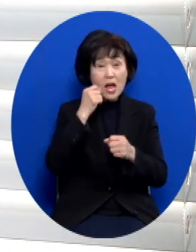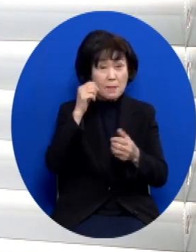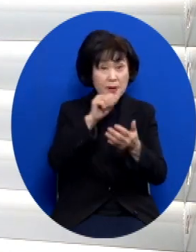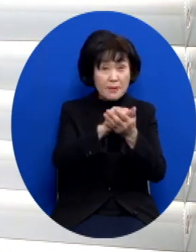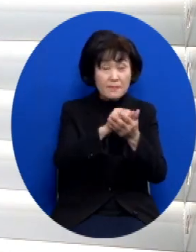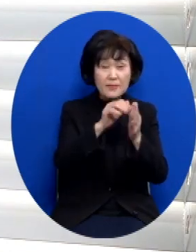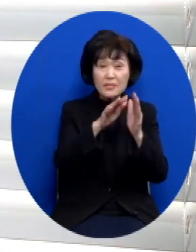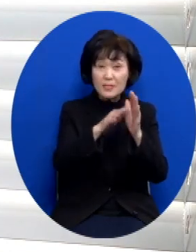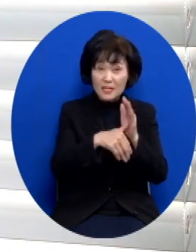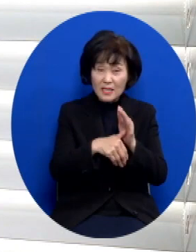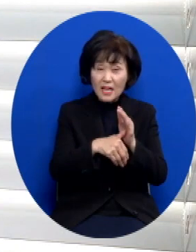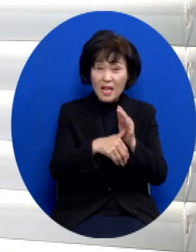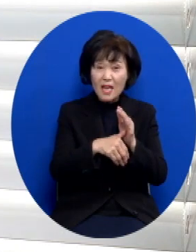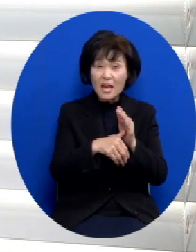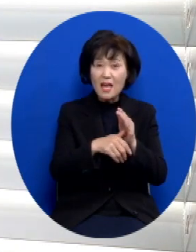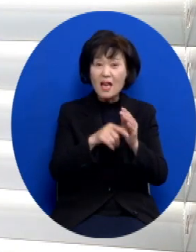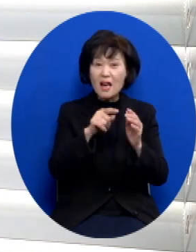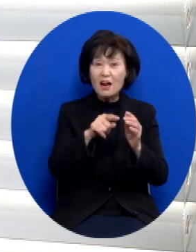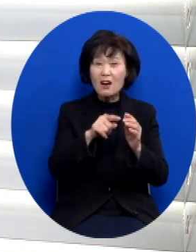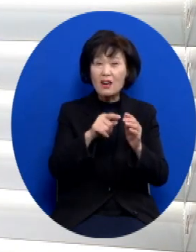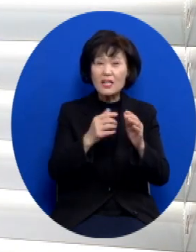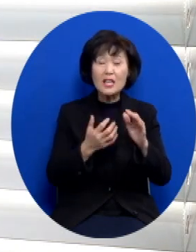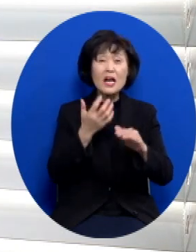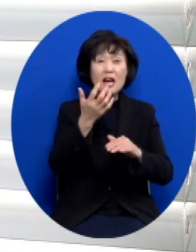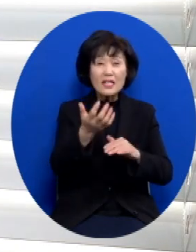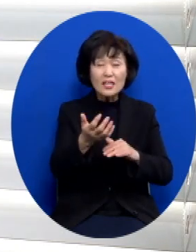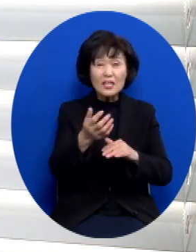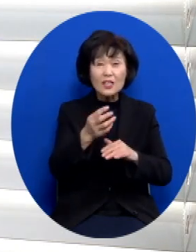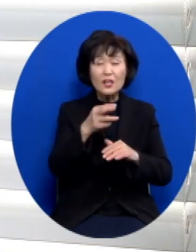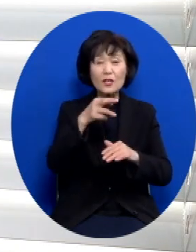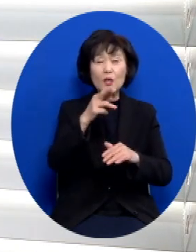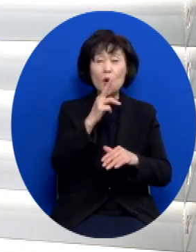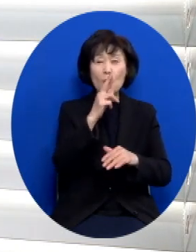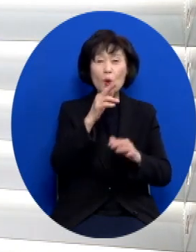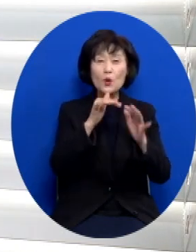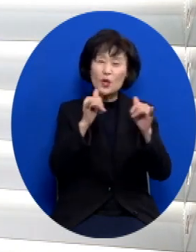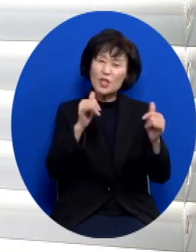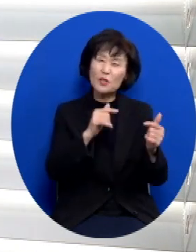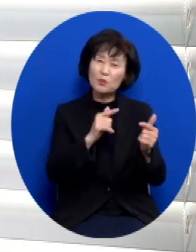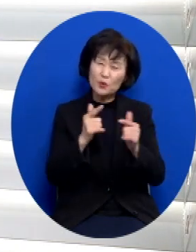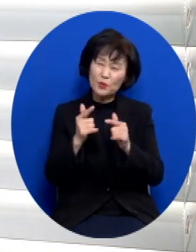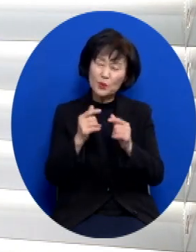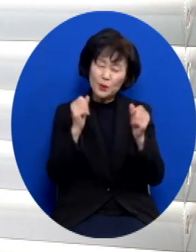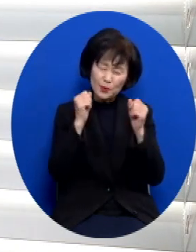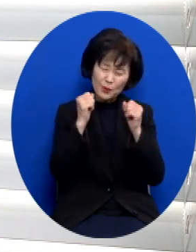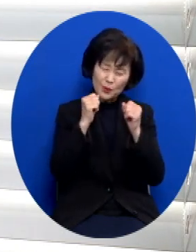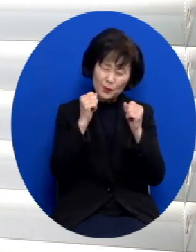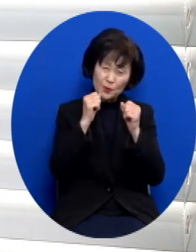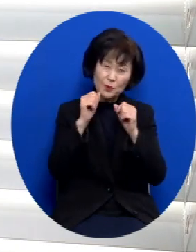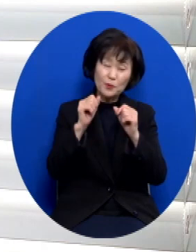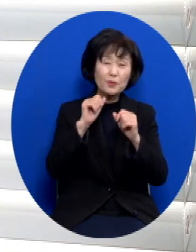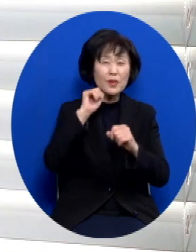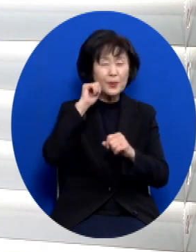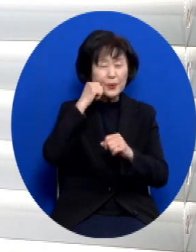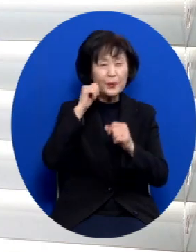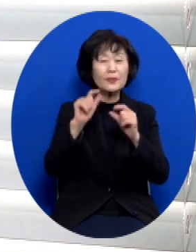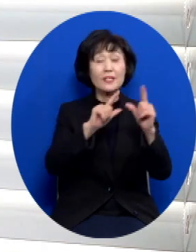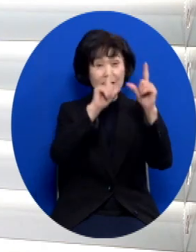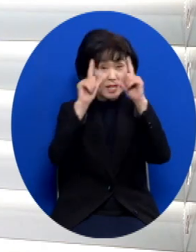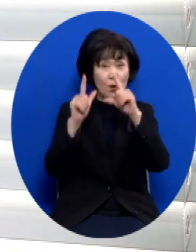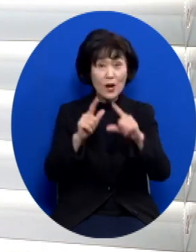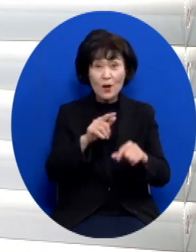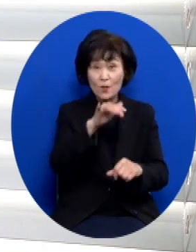때 이주됐던 우리 쉽게 말하면 고려인 분들, 이분들 참 춥게 지내거든요. 그리고 그 나라가 어렵다